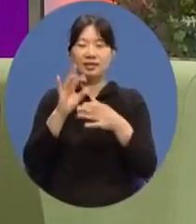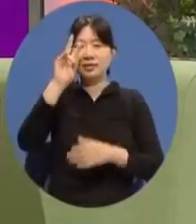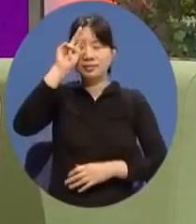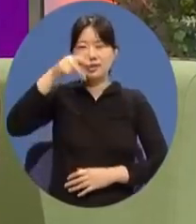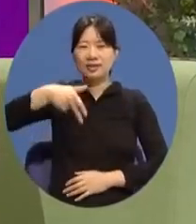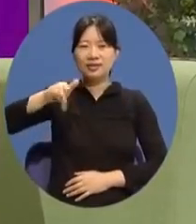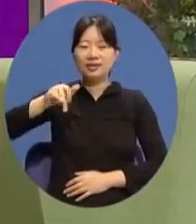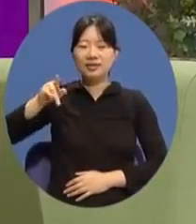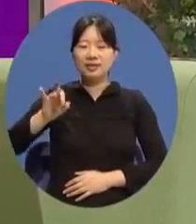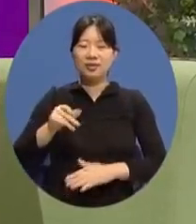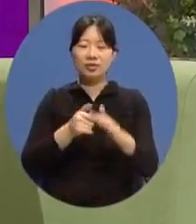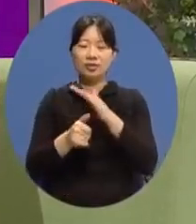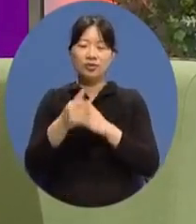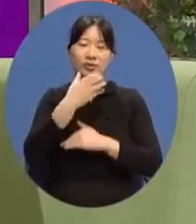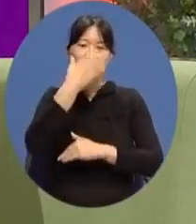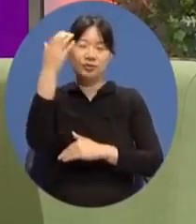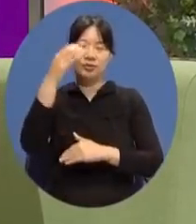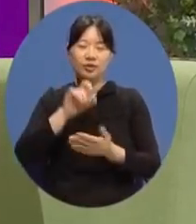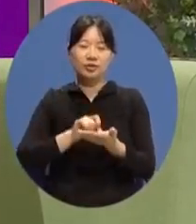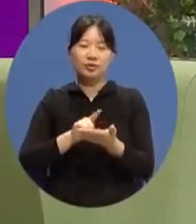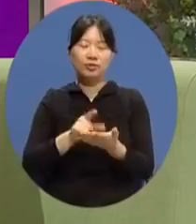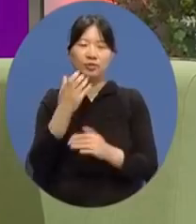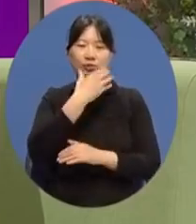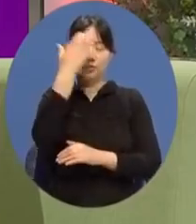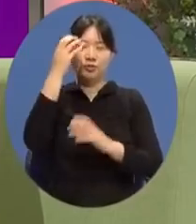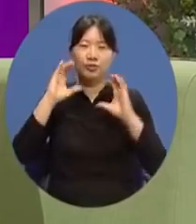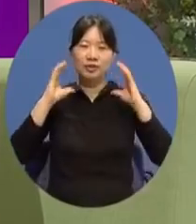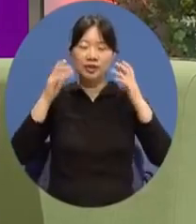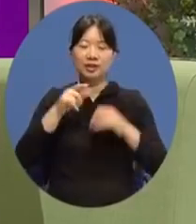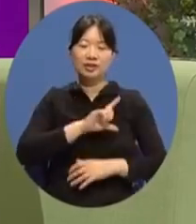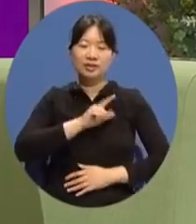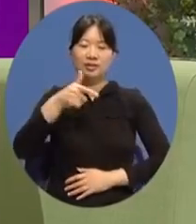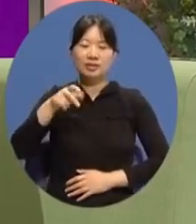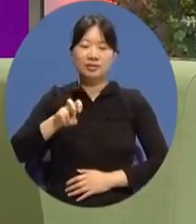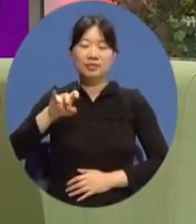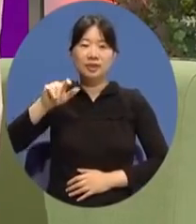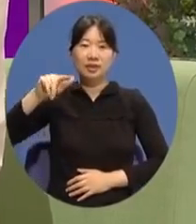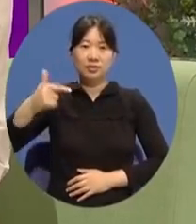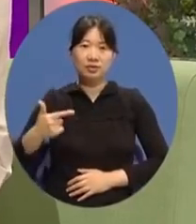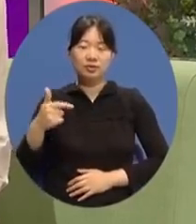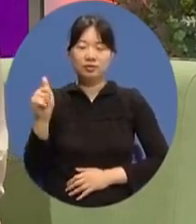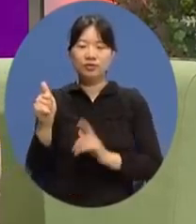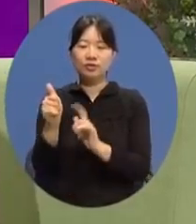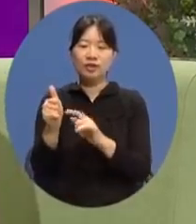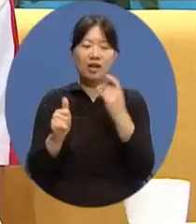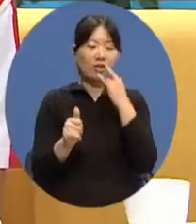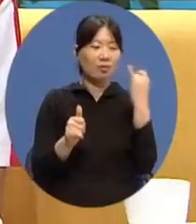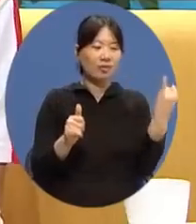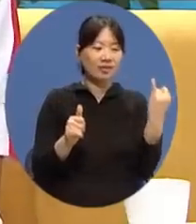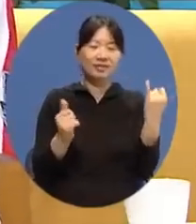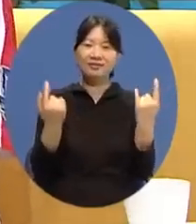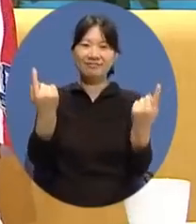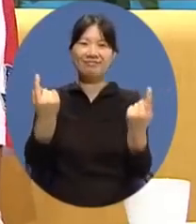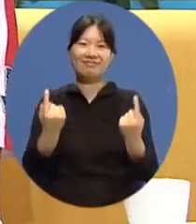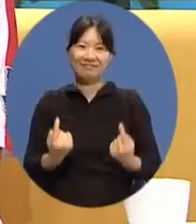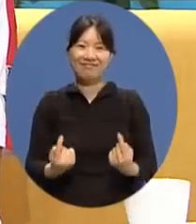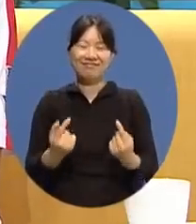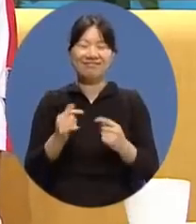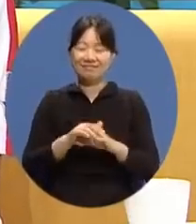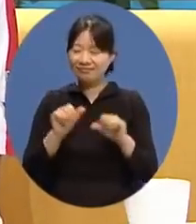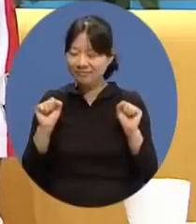지성 선수를 꿈꾸는 축구 유망주 김상준 군과 어머니 나오셨습니다. 안녕하세요. 안녕하세요.